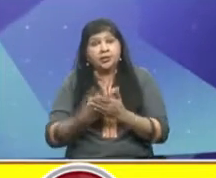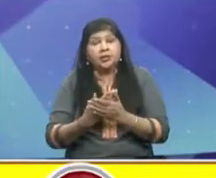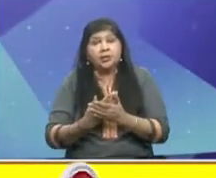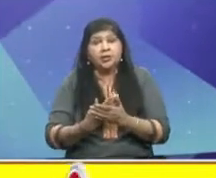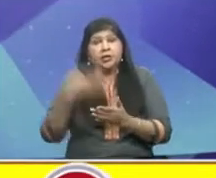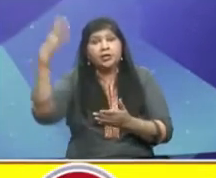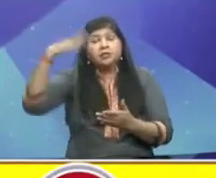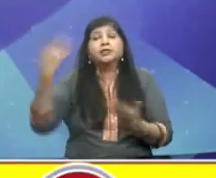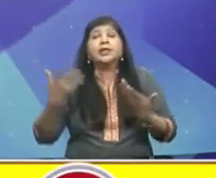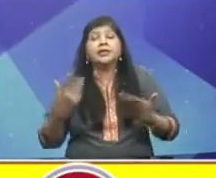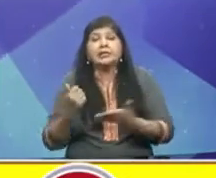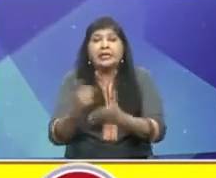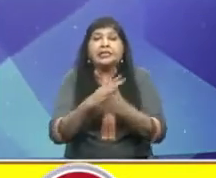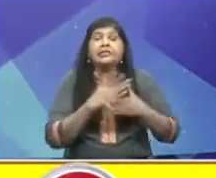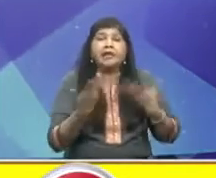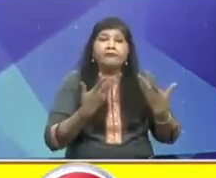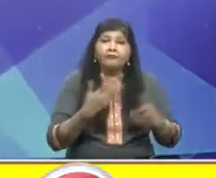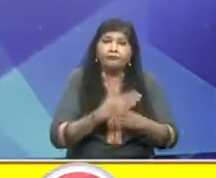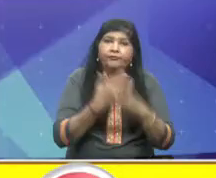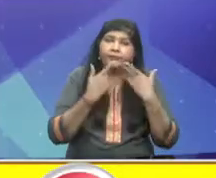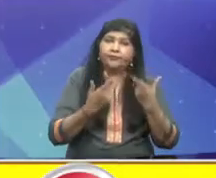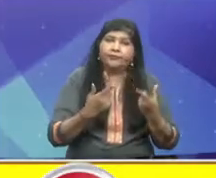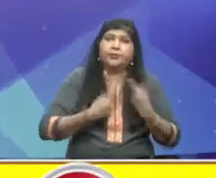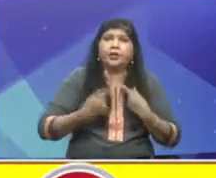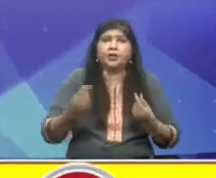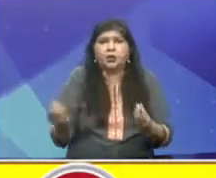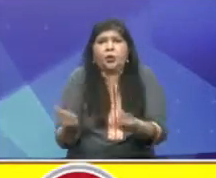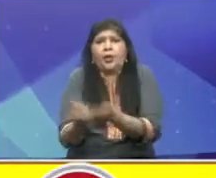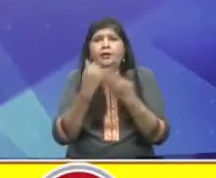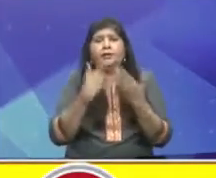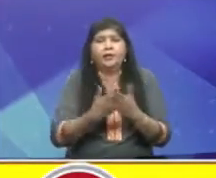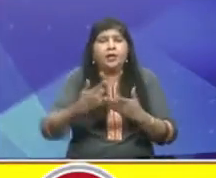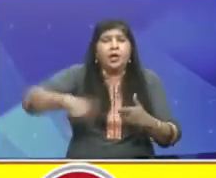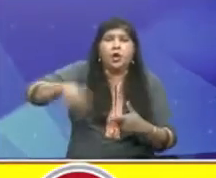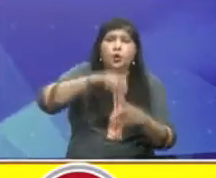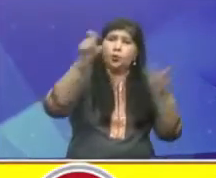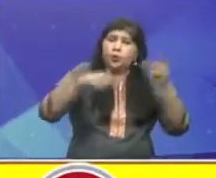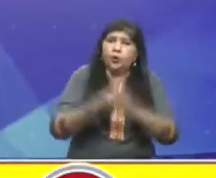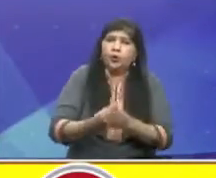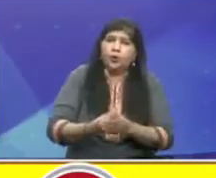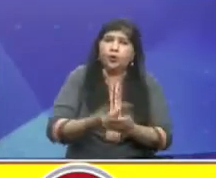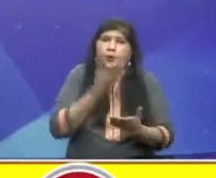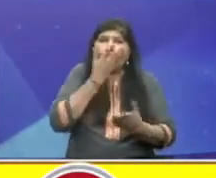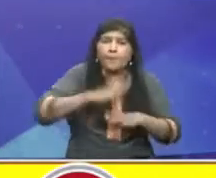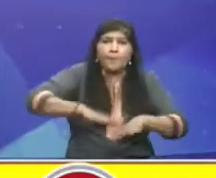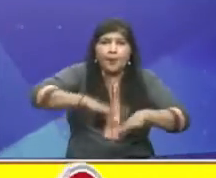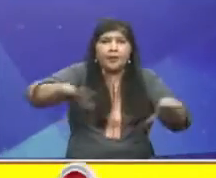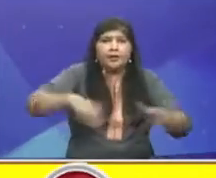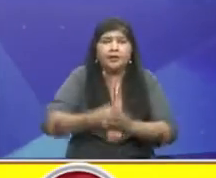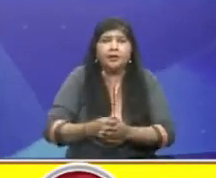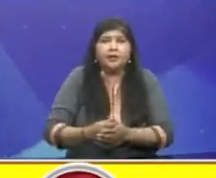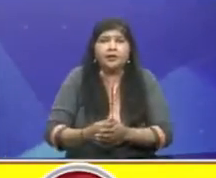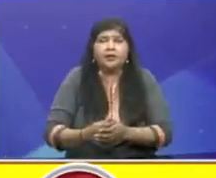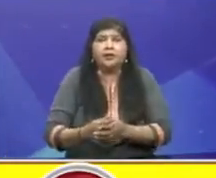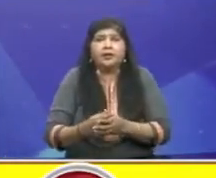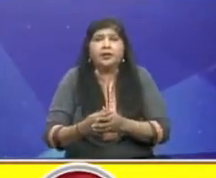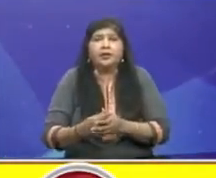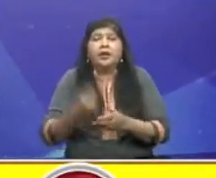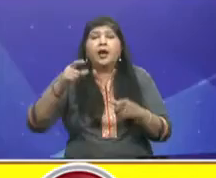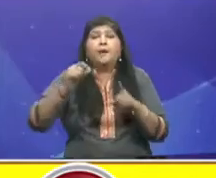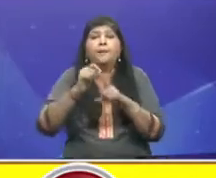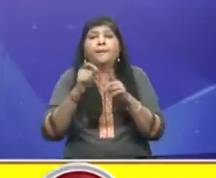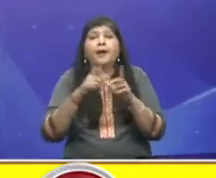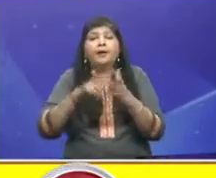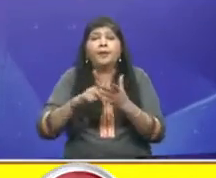प्राकृतिक आपदा का बचाव प्रकृति के जरिए ही खोजा। ये लोग अब इन टापुओं पर पाल्मेरा के पेड़ लगा रहे